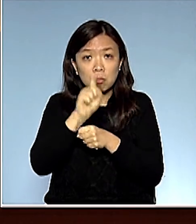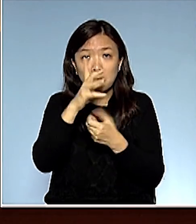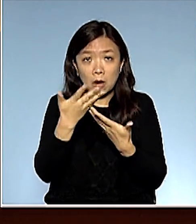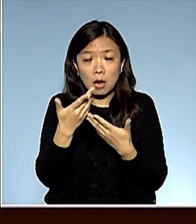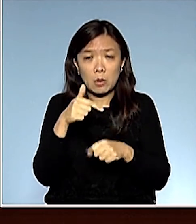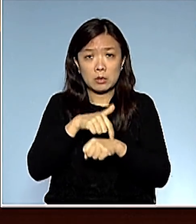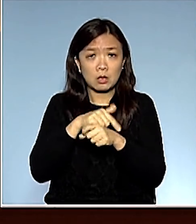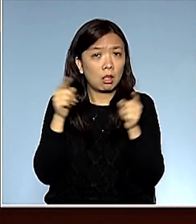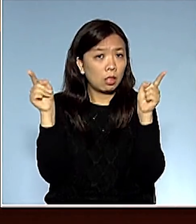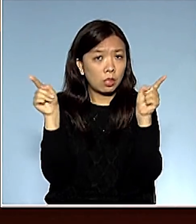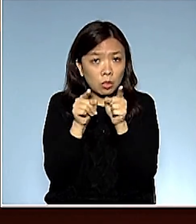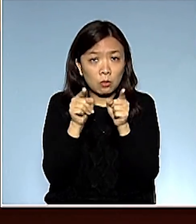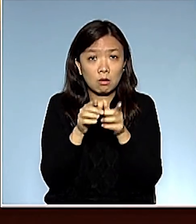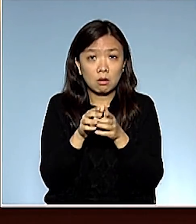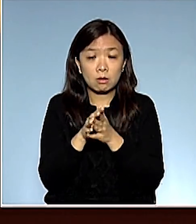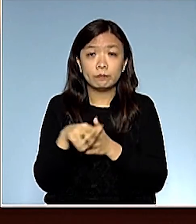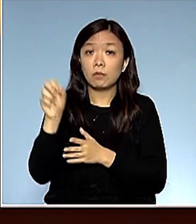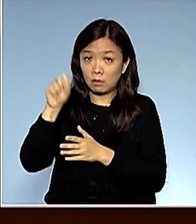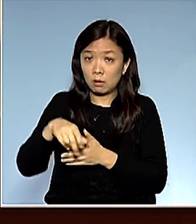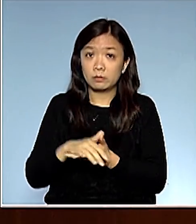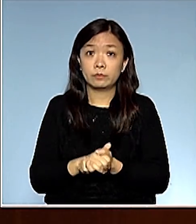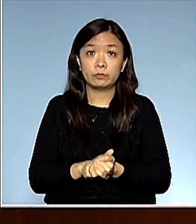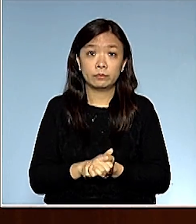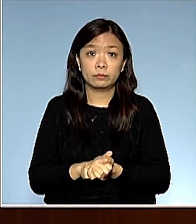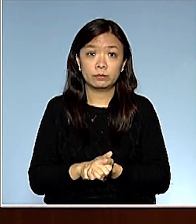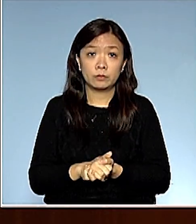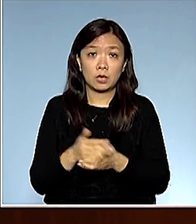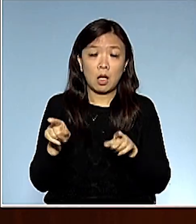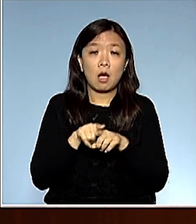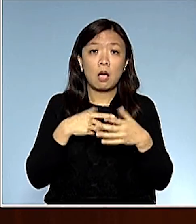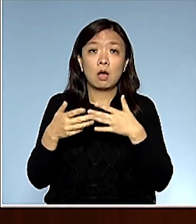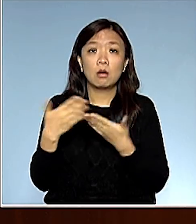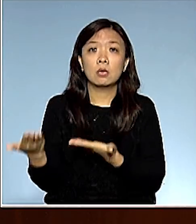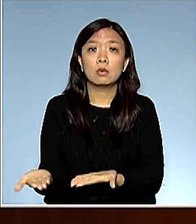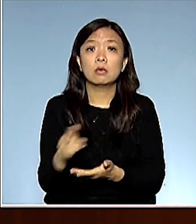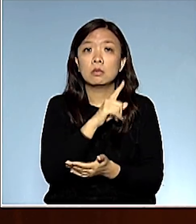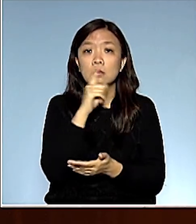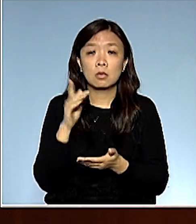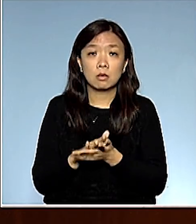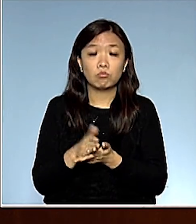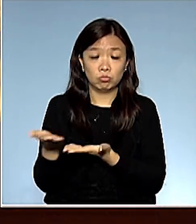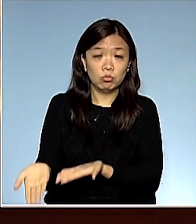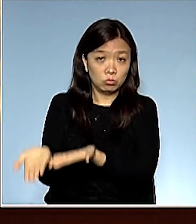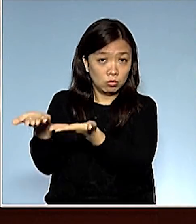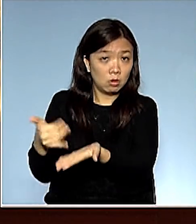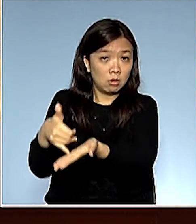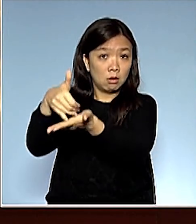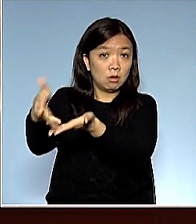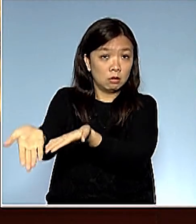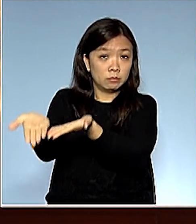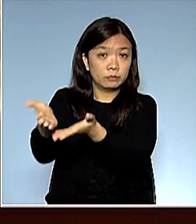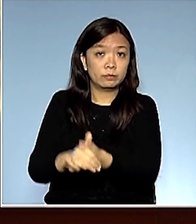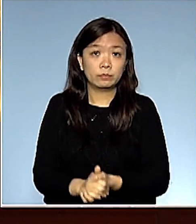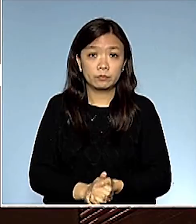短的時候，是啊，是啊， 請大家同事保持。 好啊，你提啊，你起身啊，你起身啊。